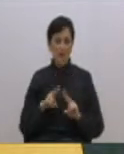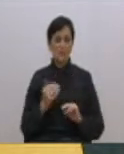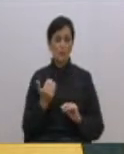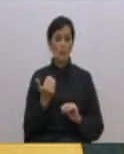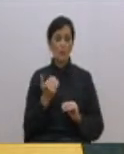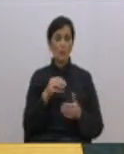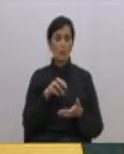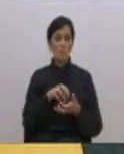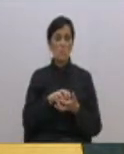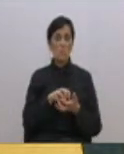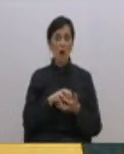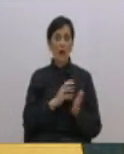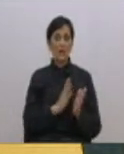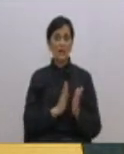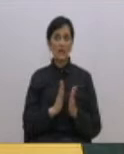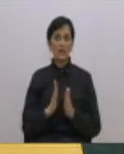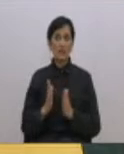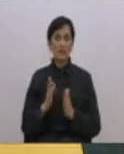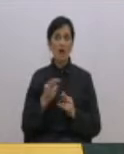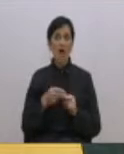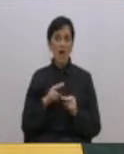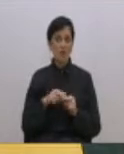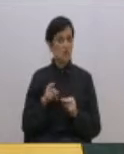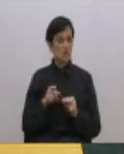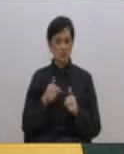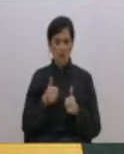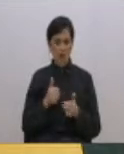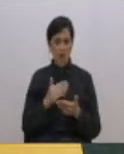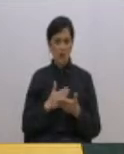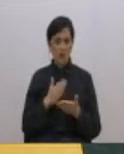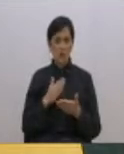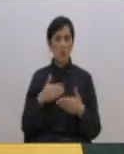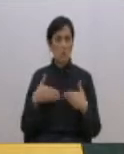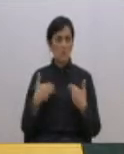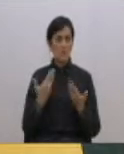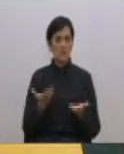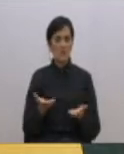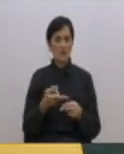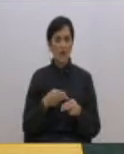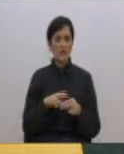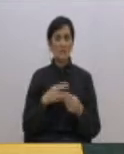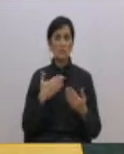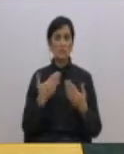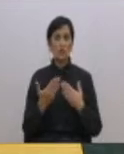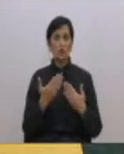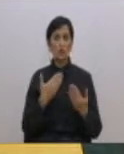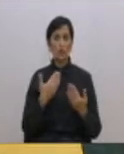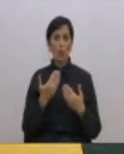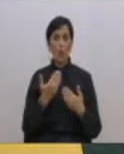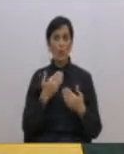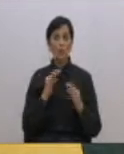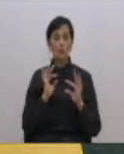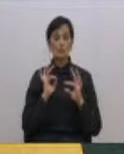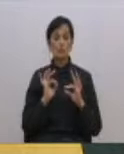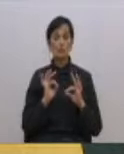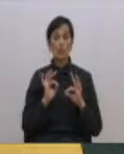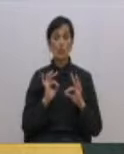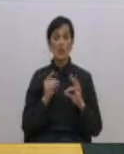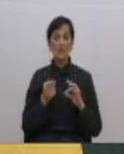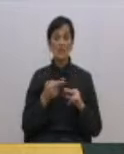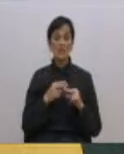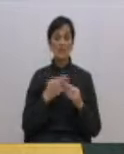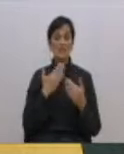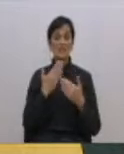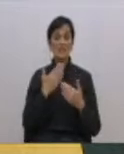მარხვისას, და ეს ნიშანობრივია და კარგია და მისასალმებელია ეს მიდგომა. და სწორედ ის დამოკიდებულება,